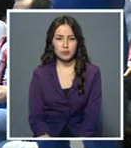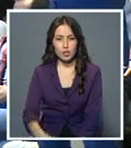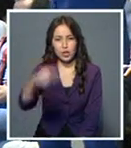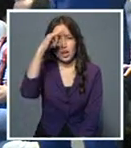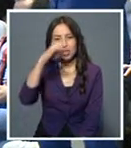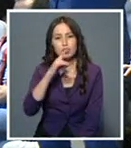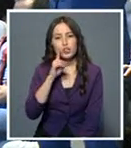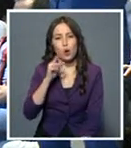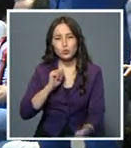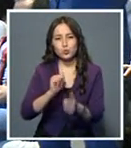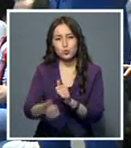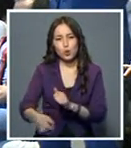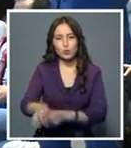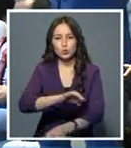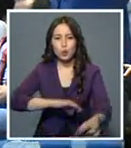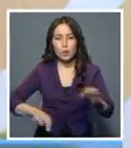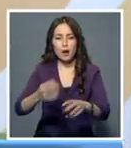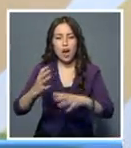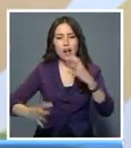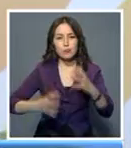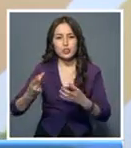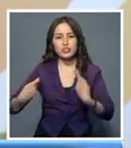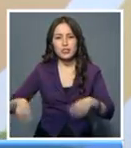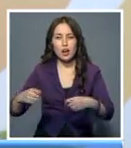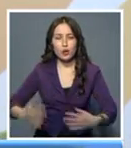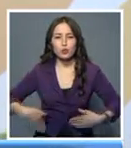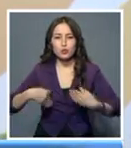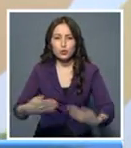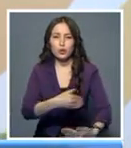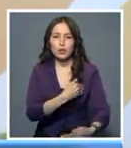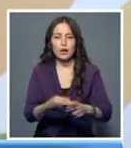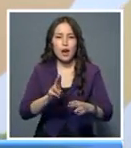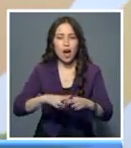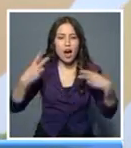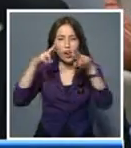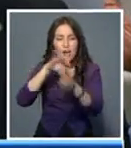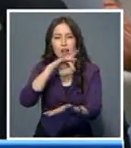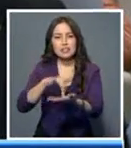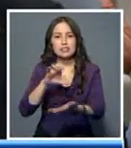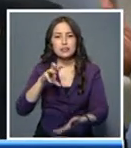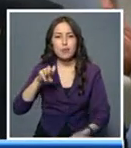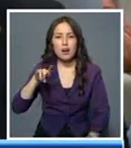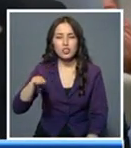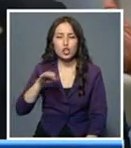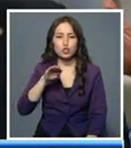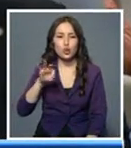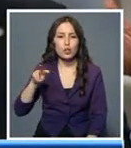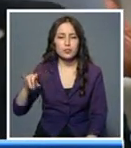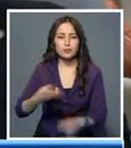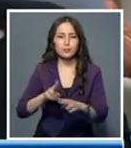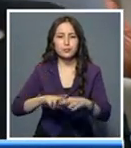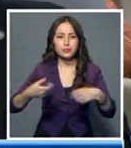Қазақ жастарының озық жобалары әлемнің ірі нарығына ұсынылмақ. Бүгін Астанада «Смарт жолы» деп аталған бірегей бағдарлама таныстырылды. Жобаның мақсаты